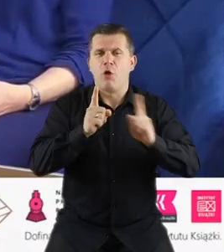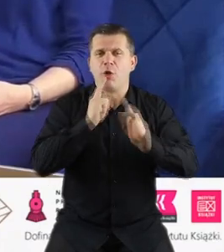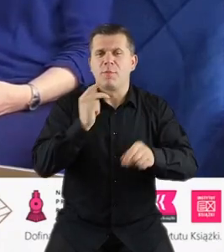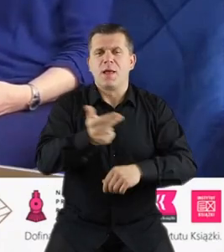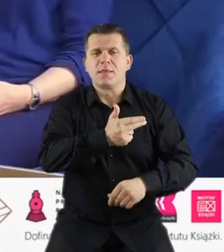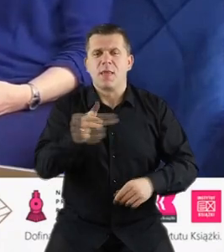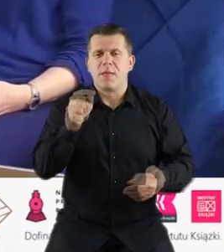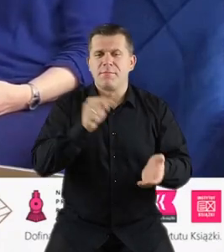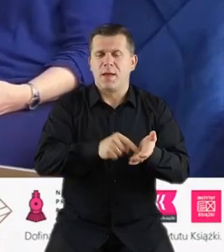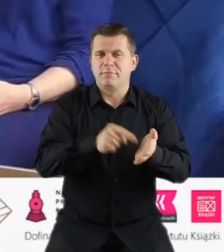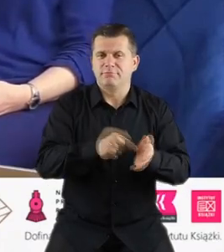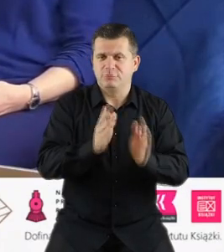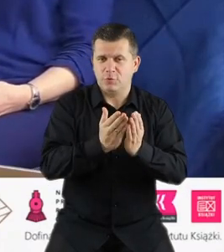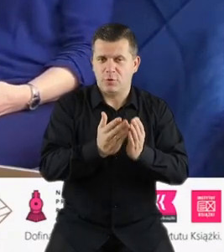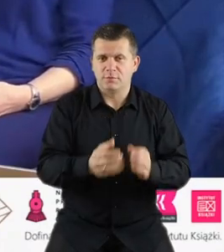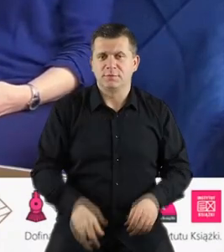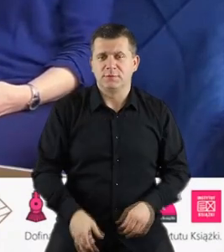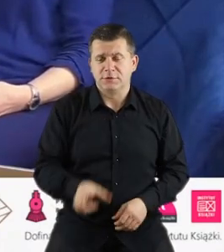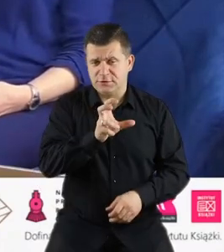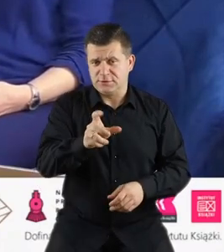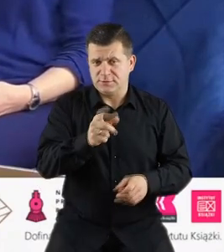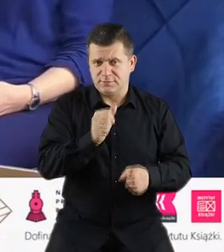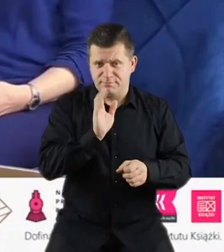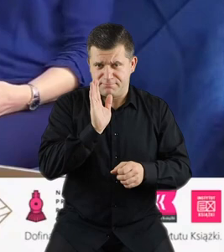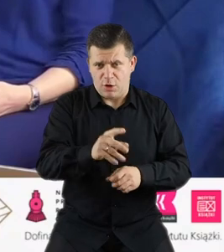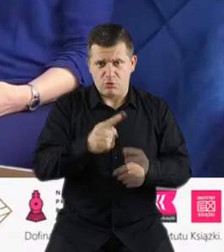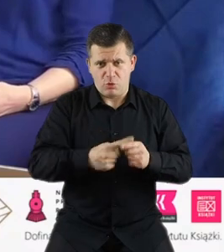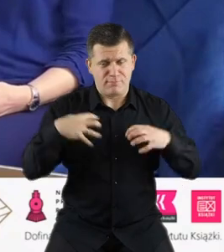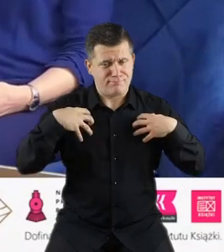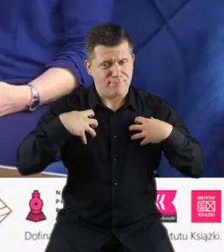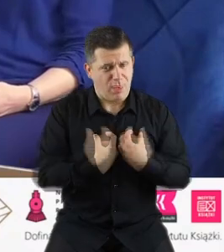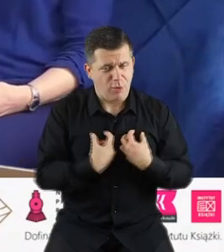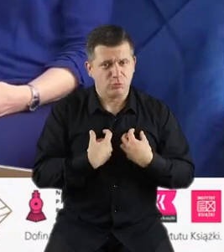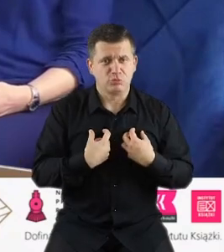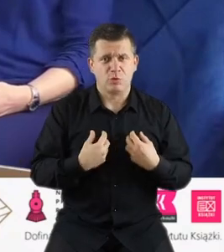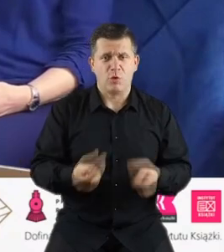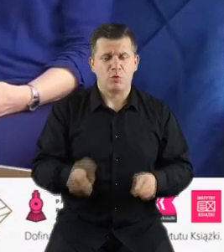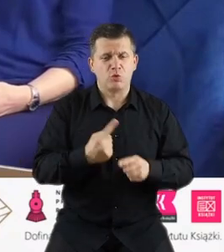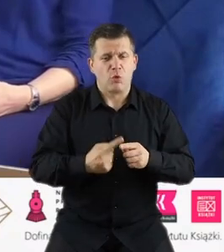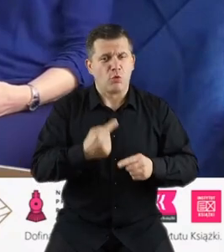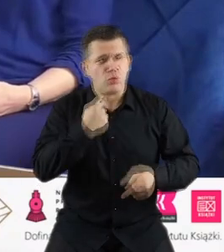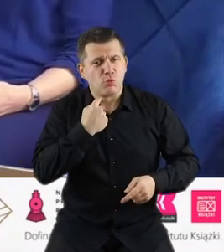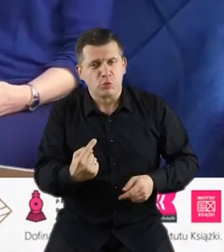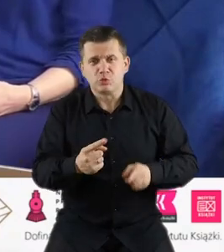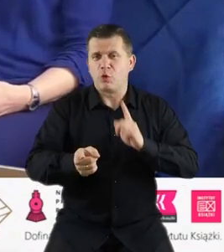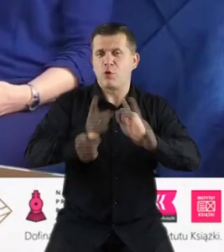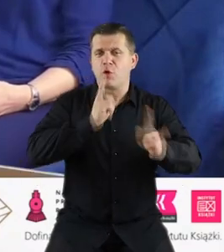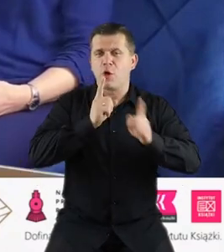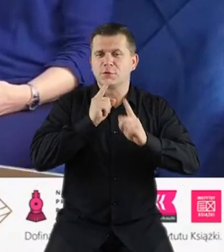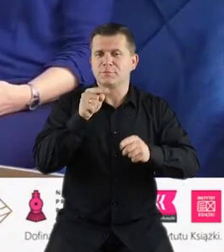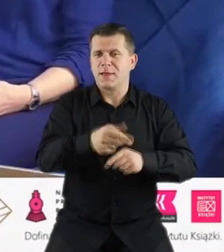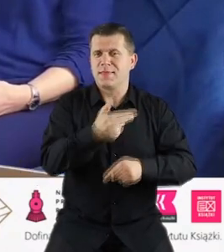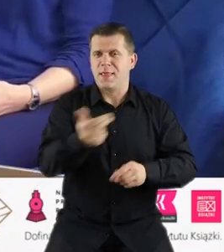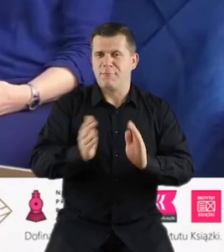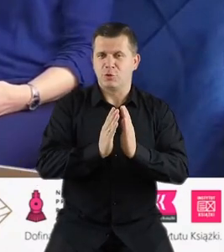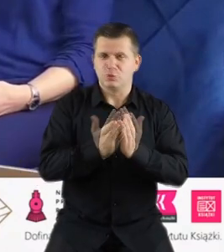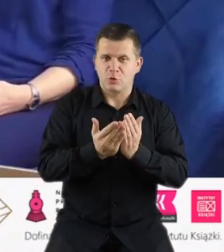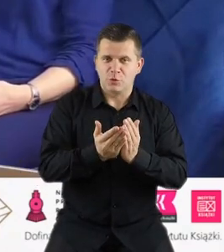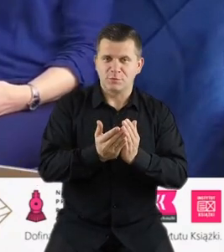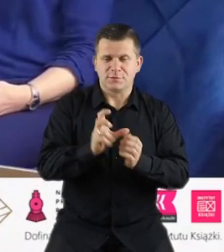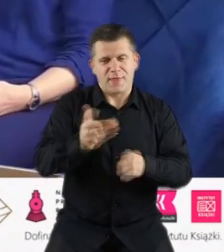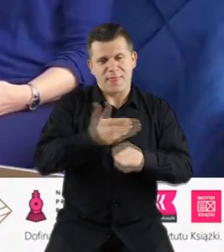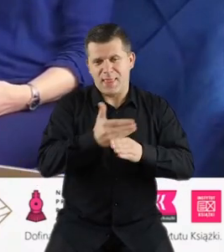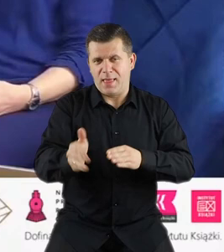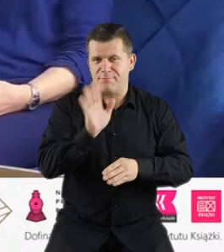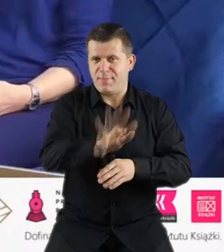temat właśnie mapy. I chciałam zapytać, czy jest Pani już troszeczkę zmęczona i taka znużona rozmową na temat książki,